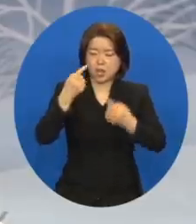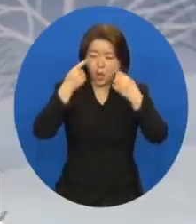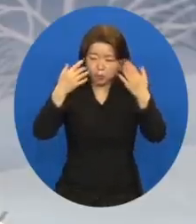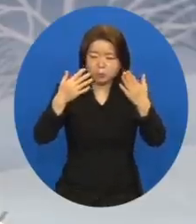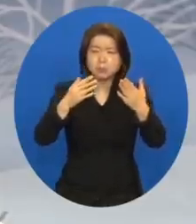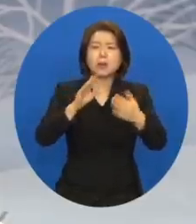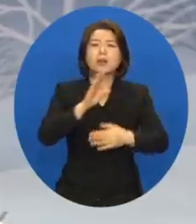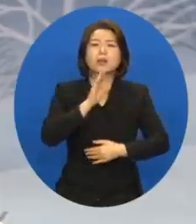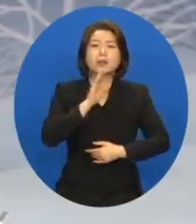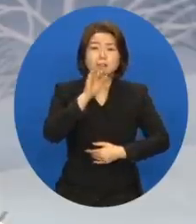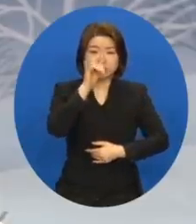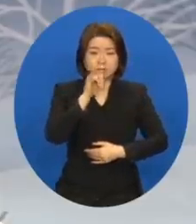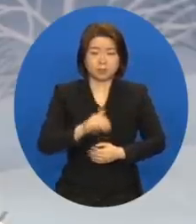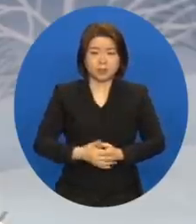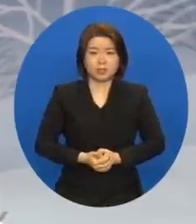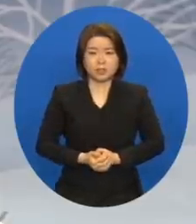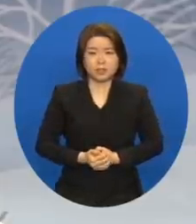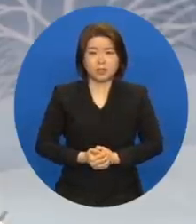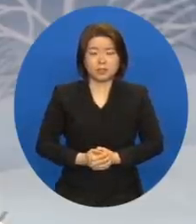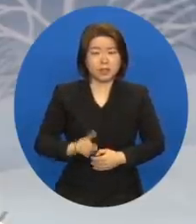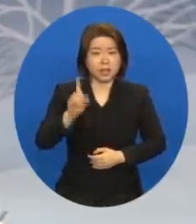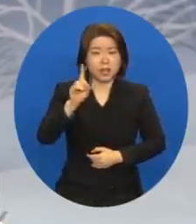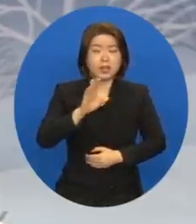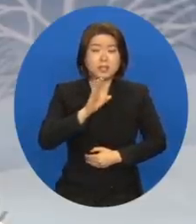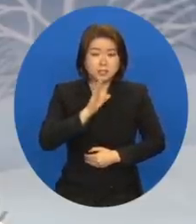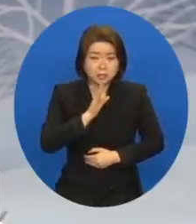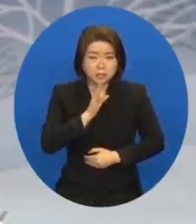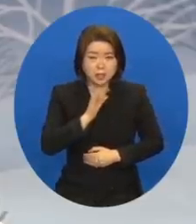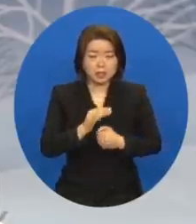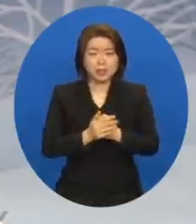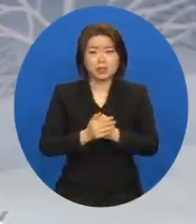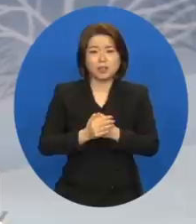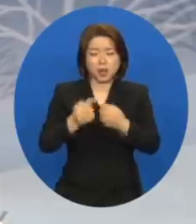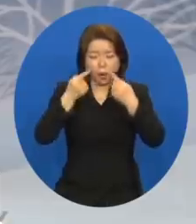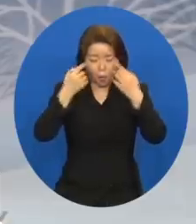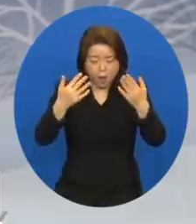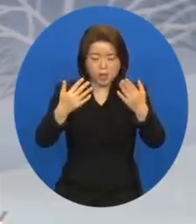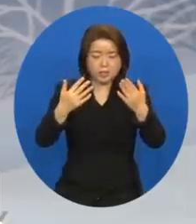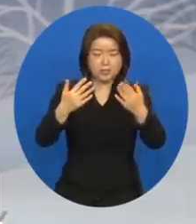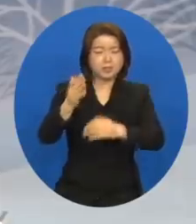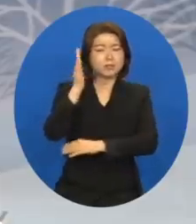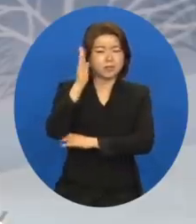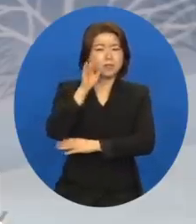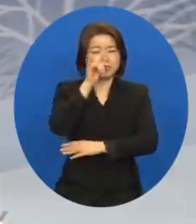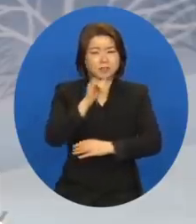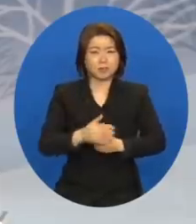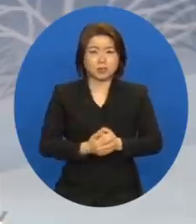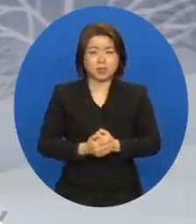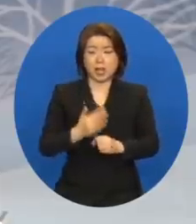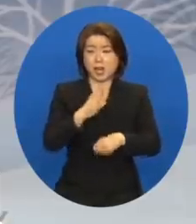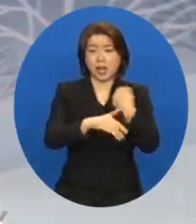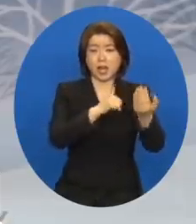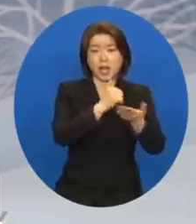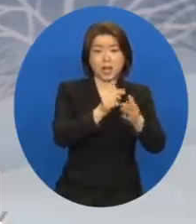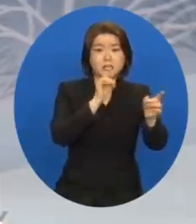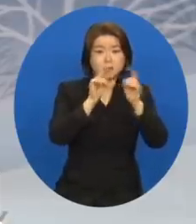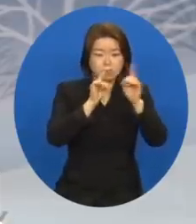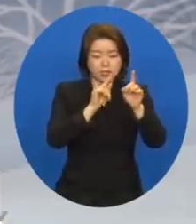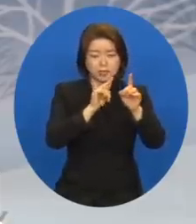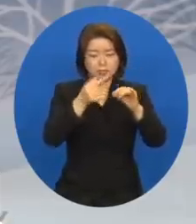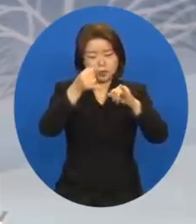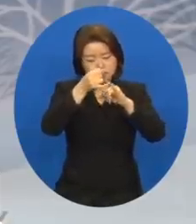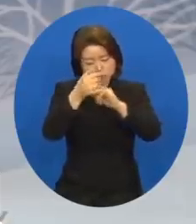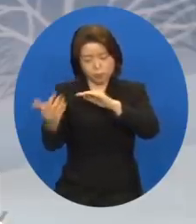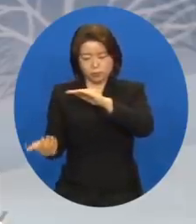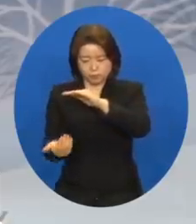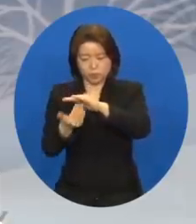사실, 한 가지 정말 너무나도 확실한 사실이 있습니다. 하나님의 말씀이 이루어질